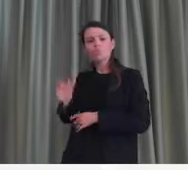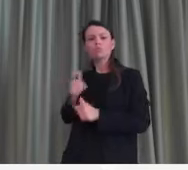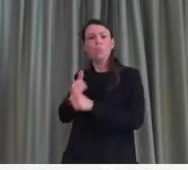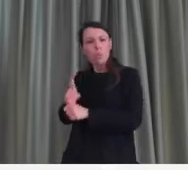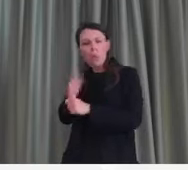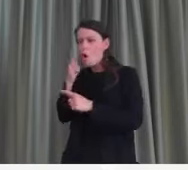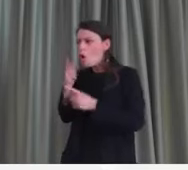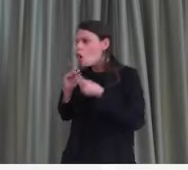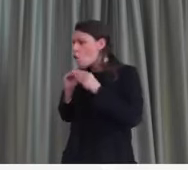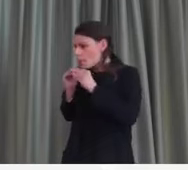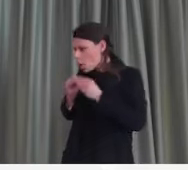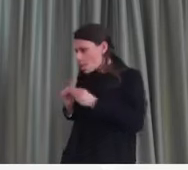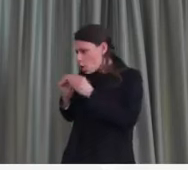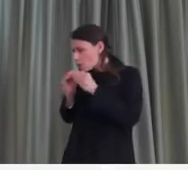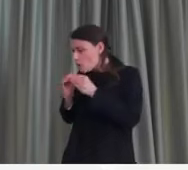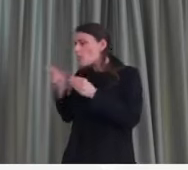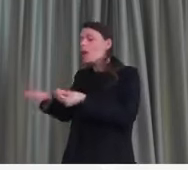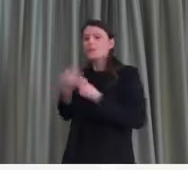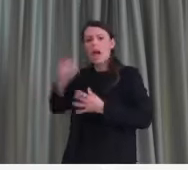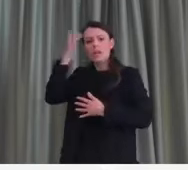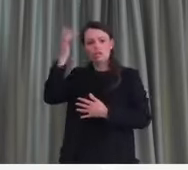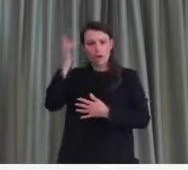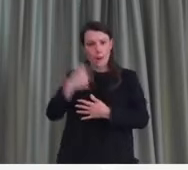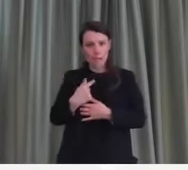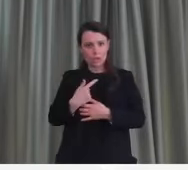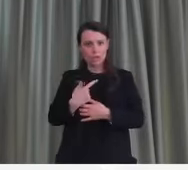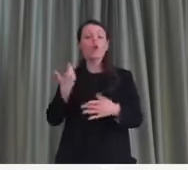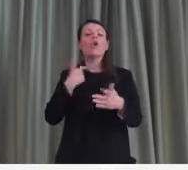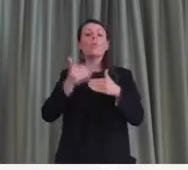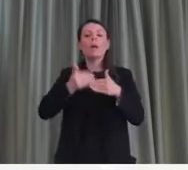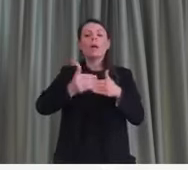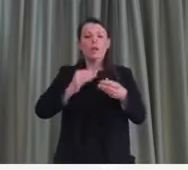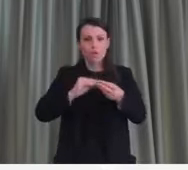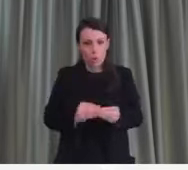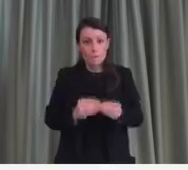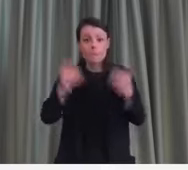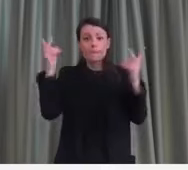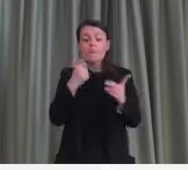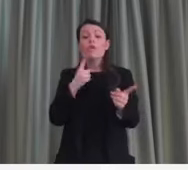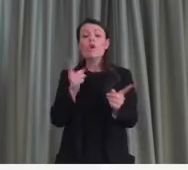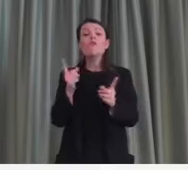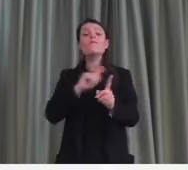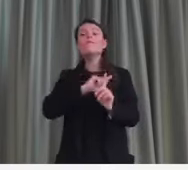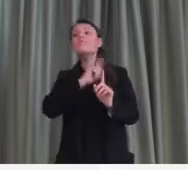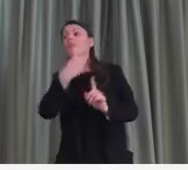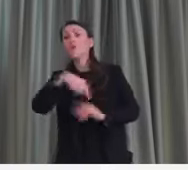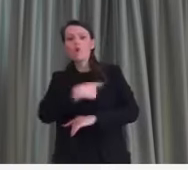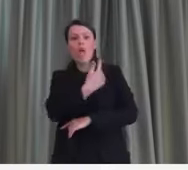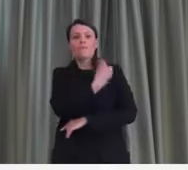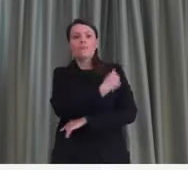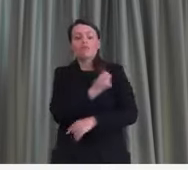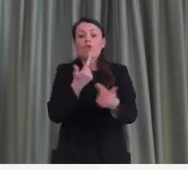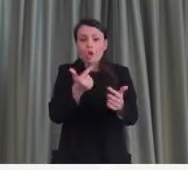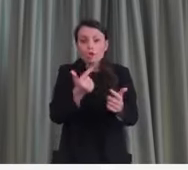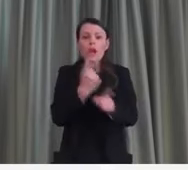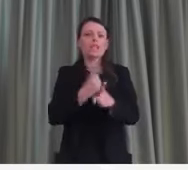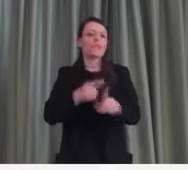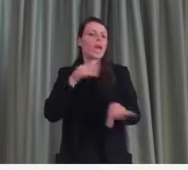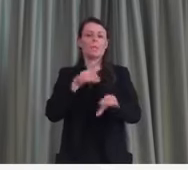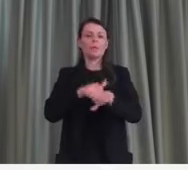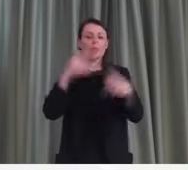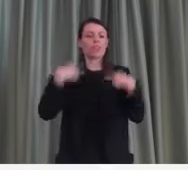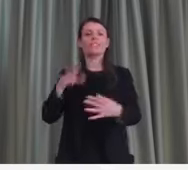probabilmente finché non ci sarà un vaccino dovremo abituarci a girare per le strade screen a nella vita quotidiana